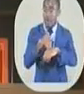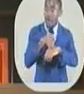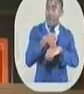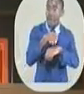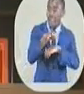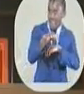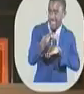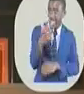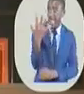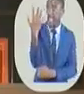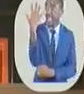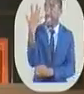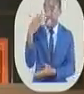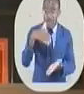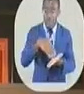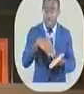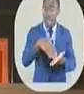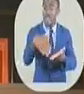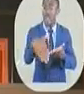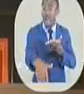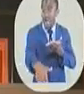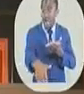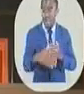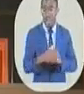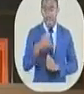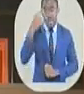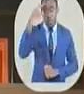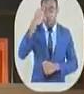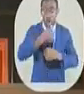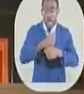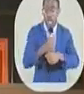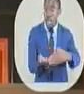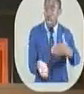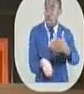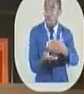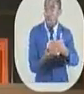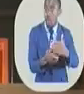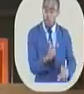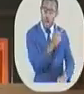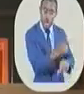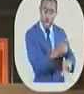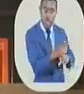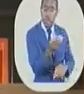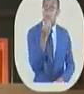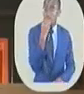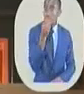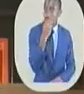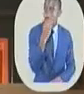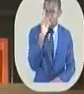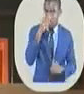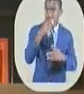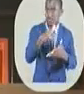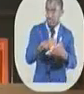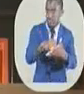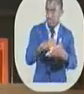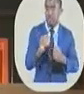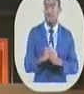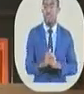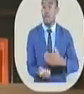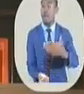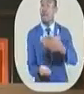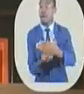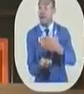ses fonds 5 milliards de francs CFA pour créer une banque alimentaire. Sur le plan